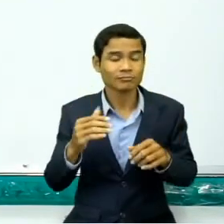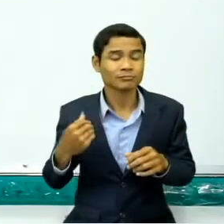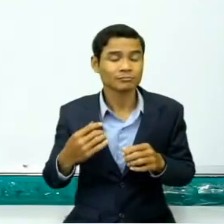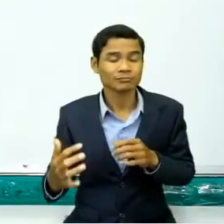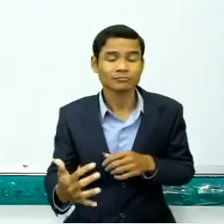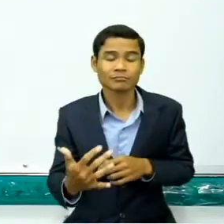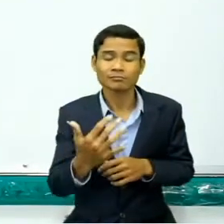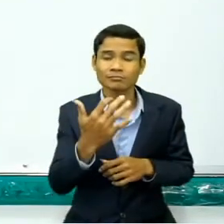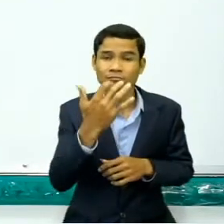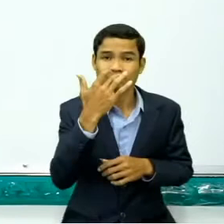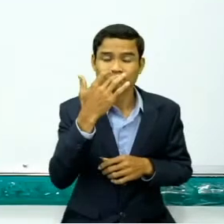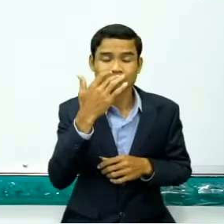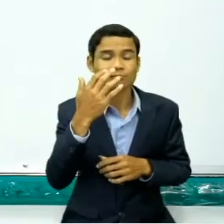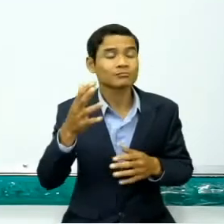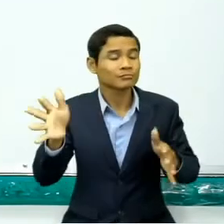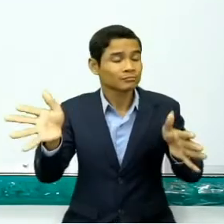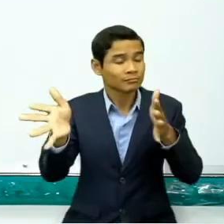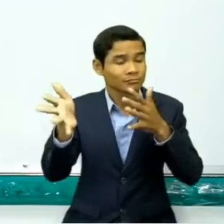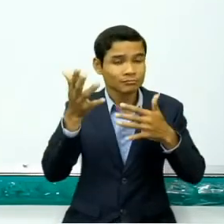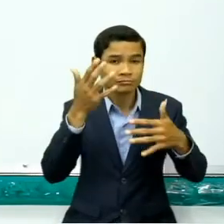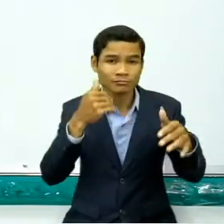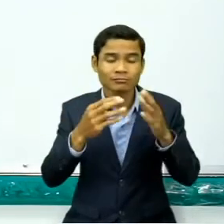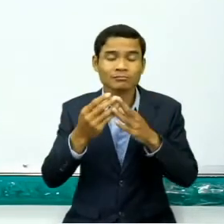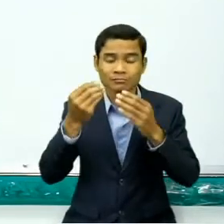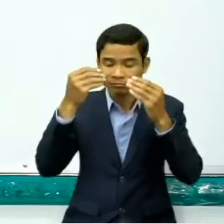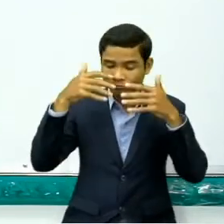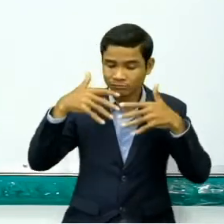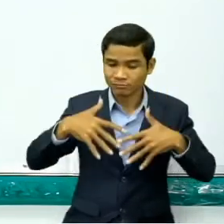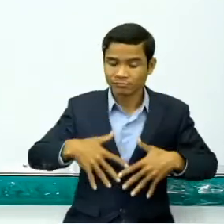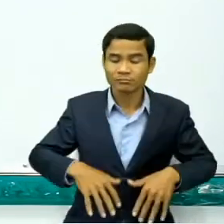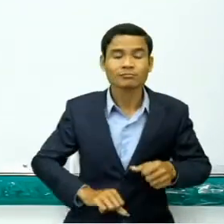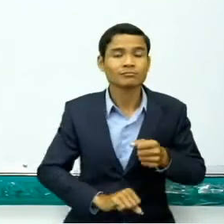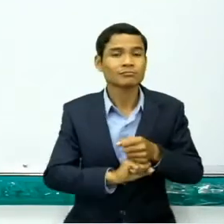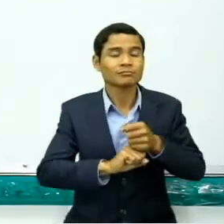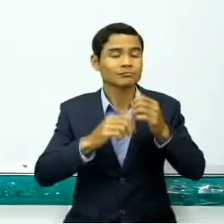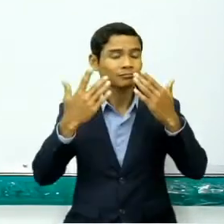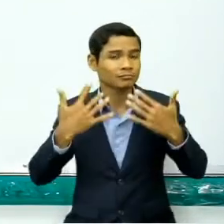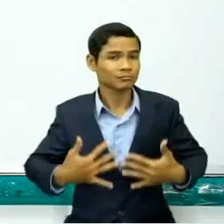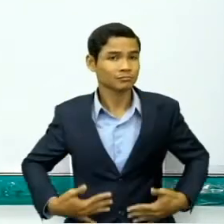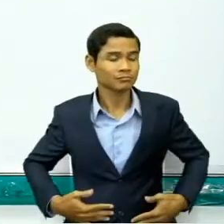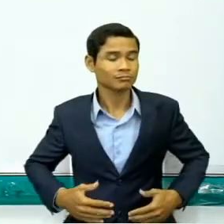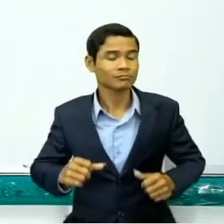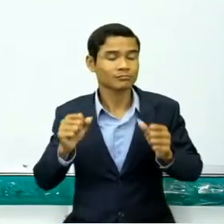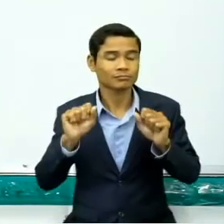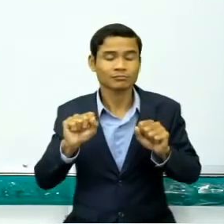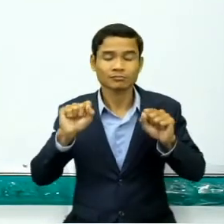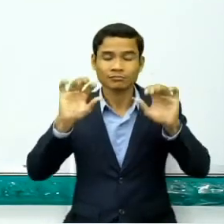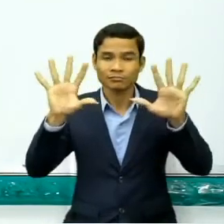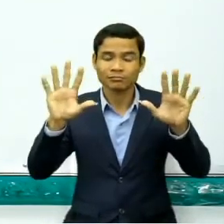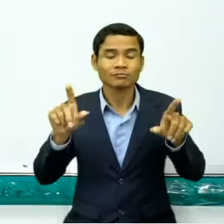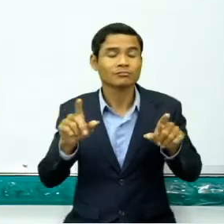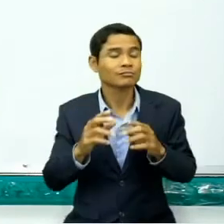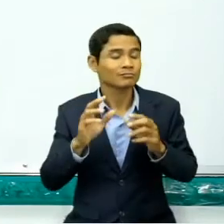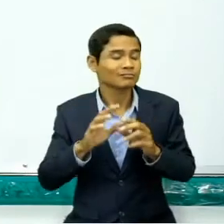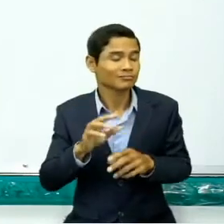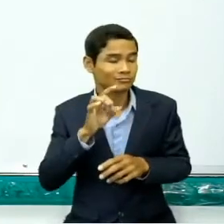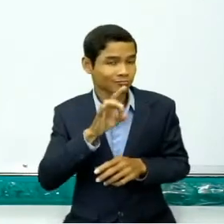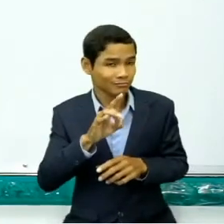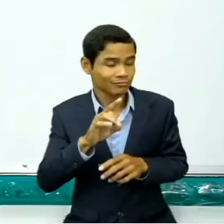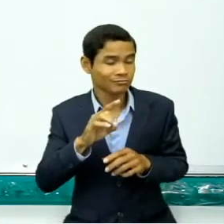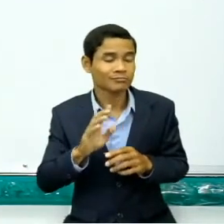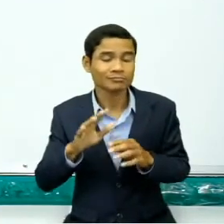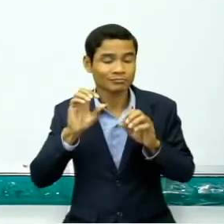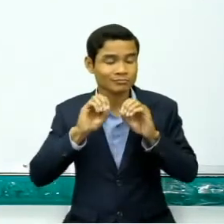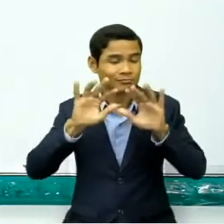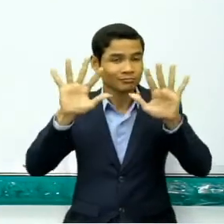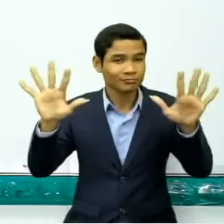cha chou knang ara tra trong kaya ai ban rong rieng men hai ai